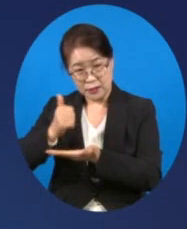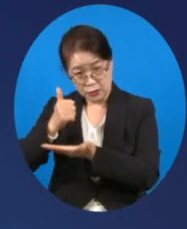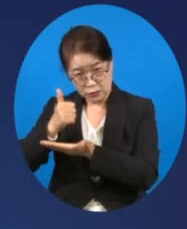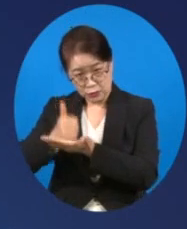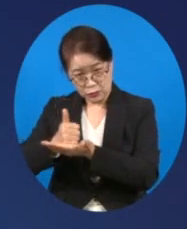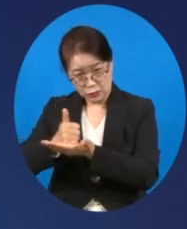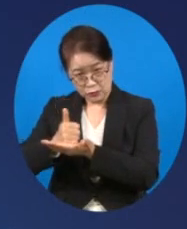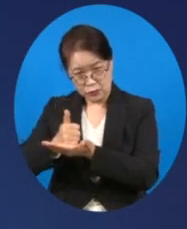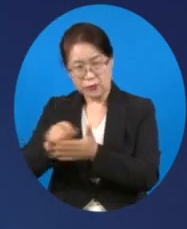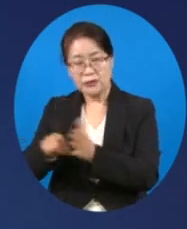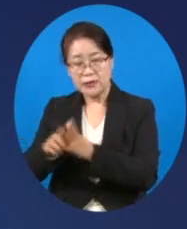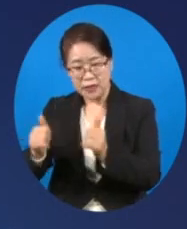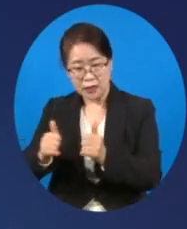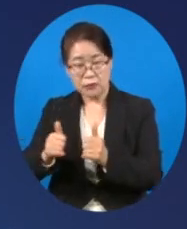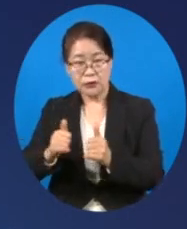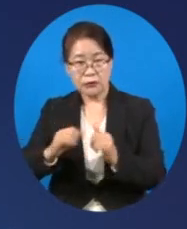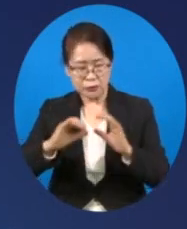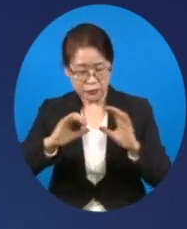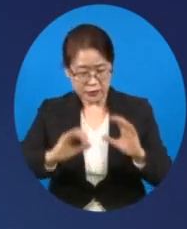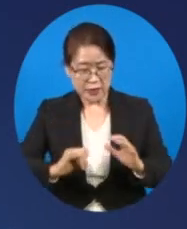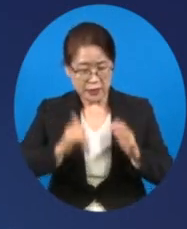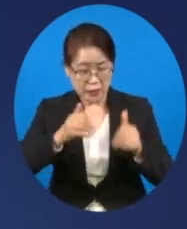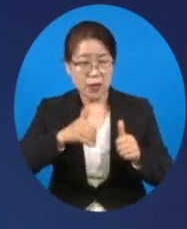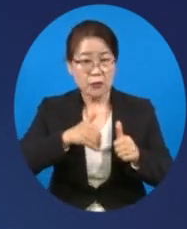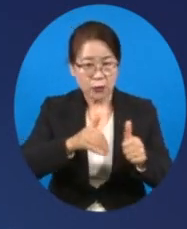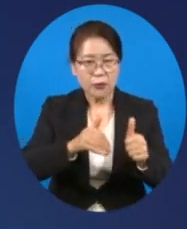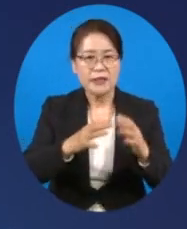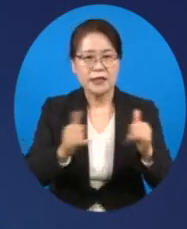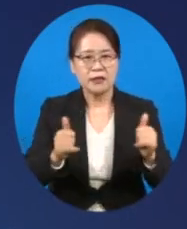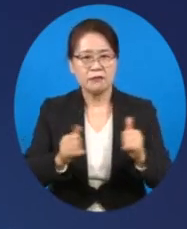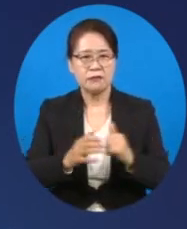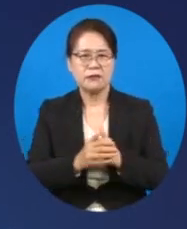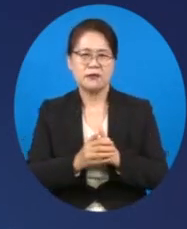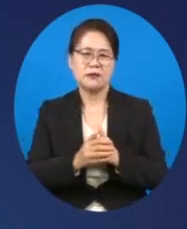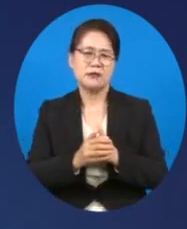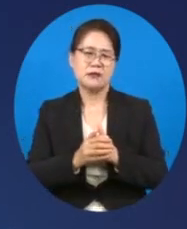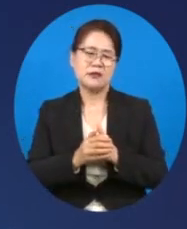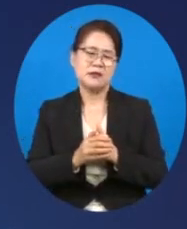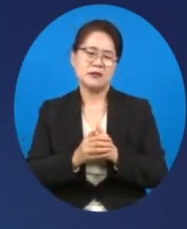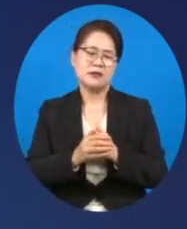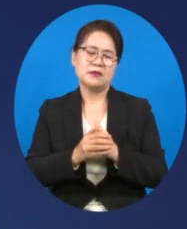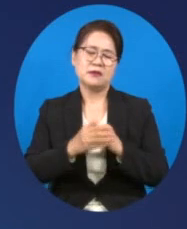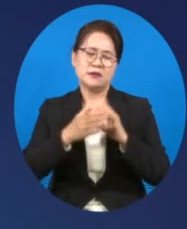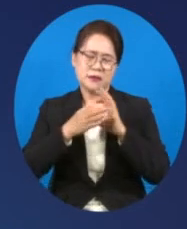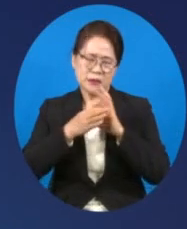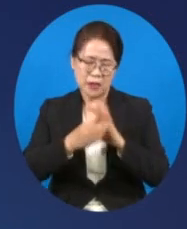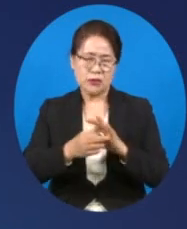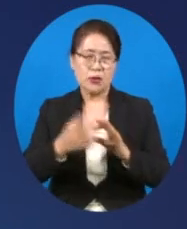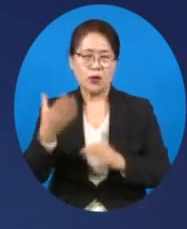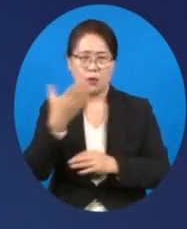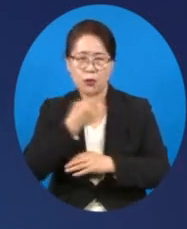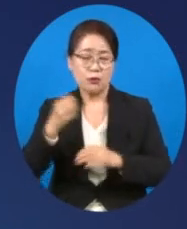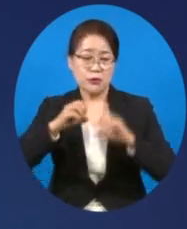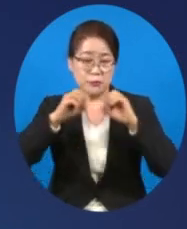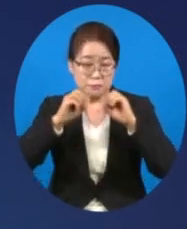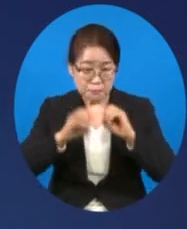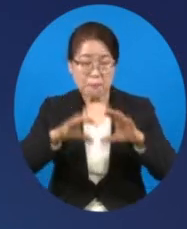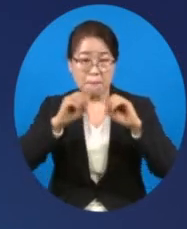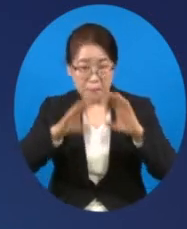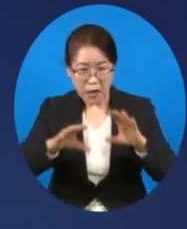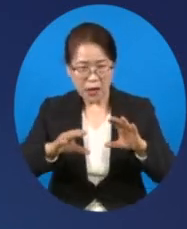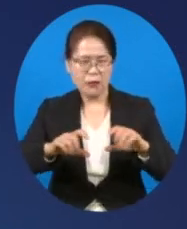받은 우리는 끊임없이이 복음을 선포해야 합니다 누구든지